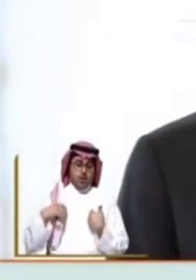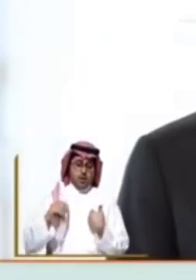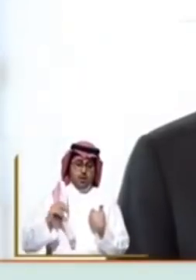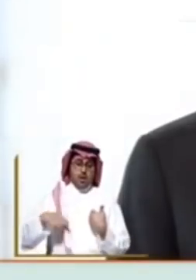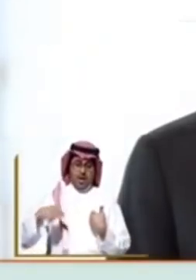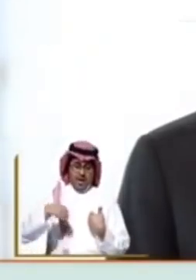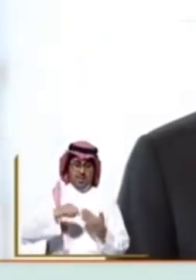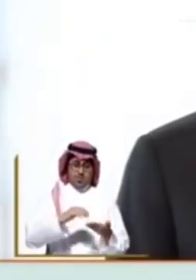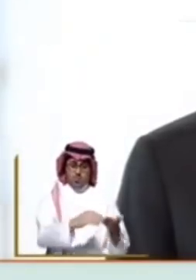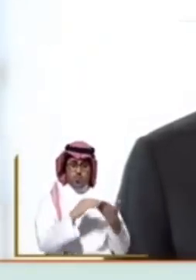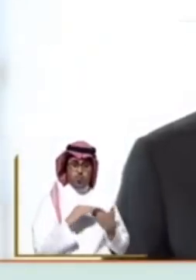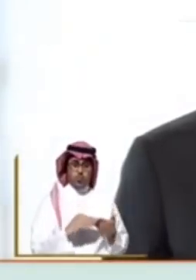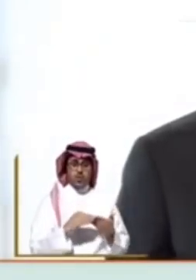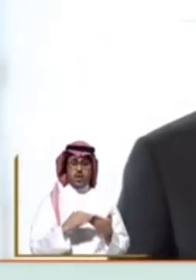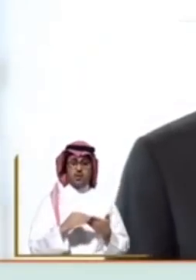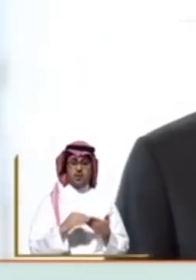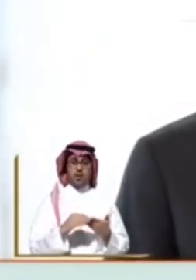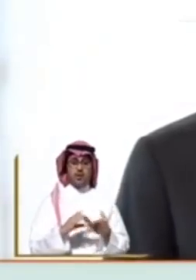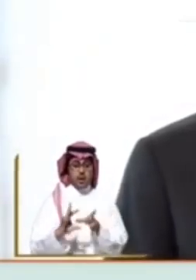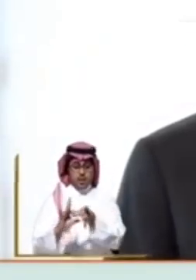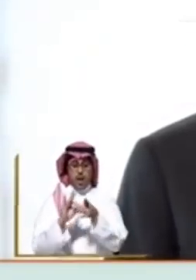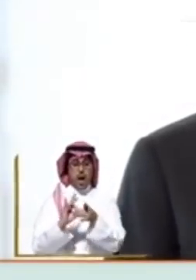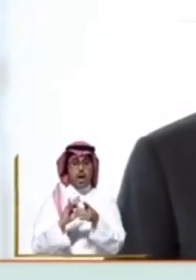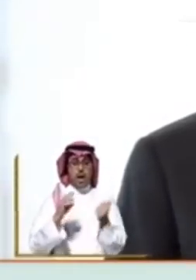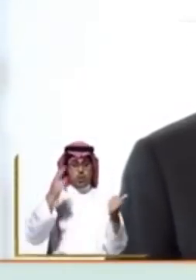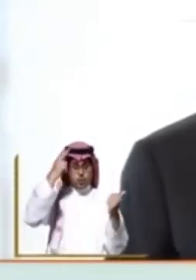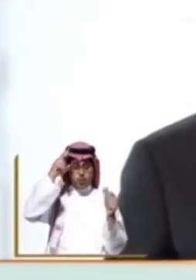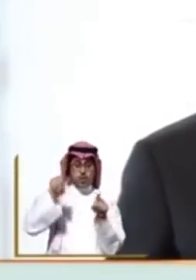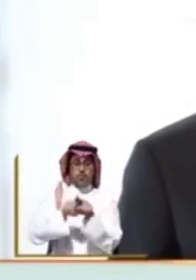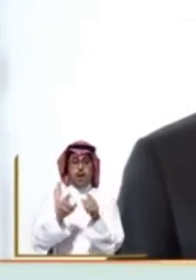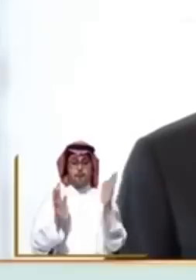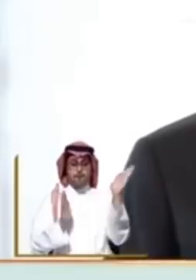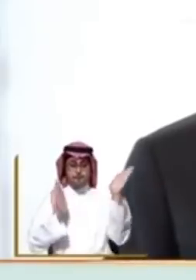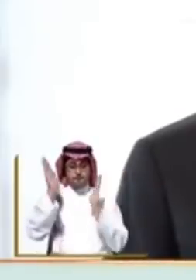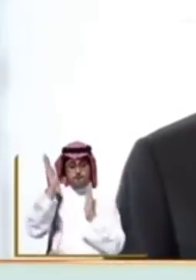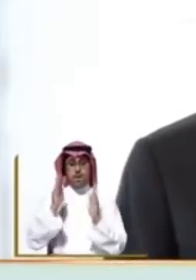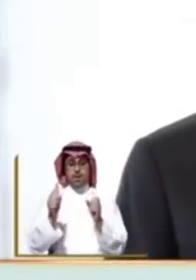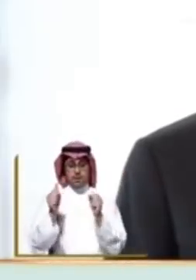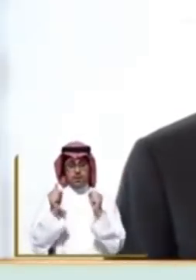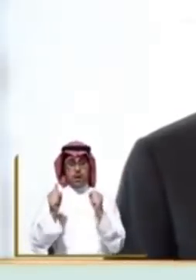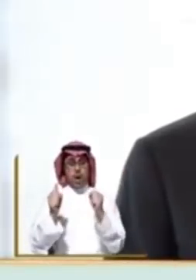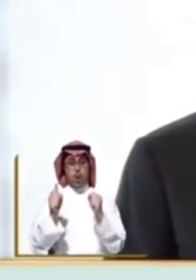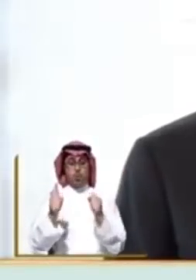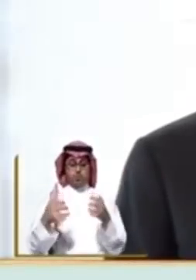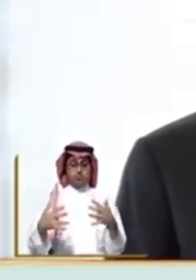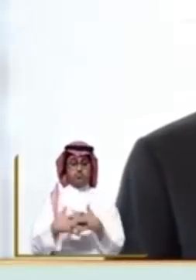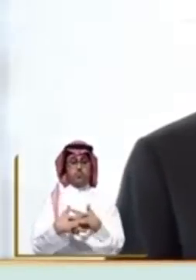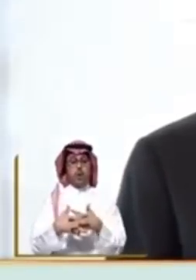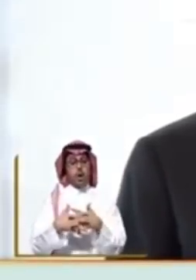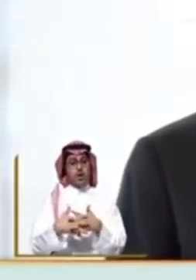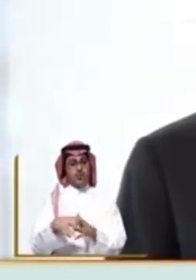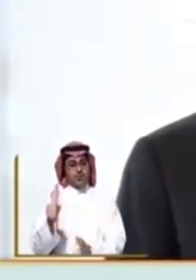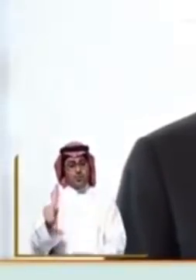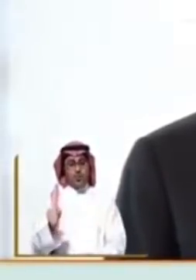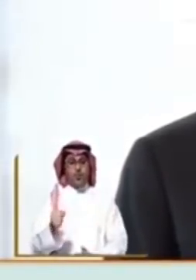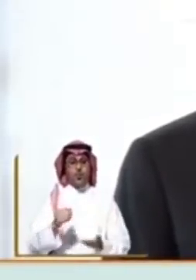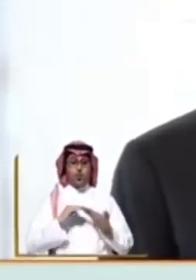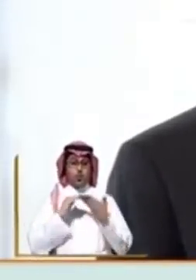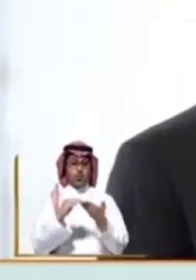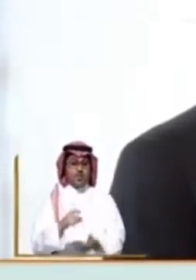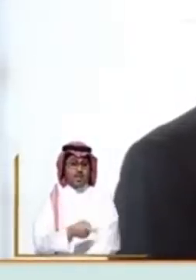هذه المساعدات تعكس متانة العلاقات بين السعودية وماليزيا رغم ما واجهتها من تحديات كثيرة، وهذه المساعدات